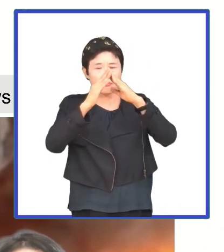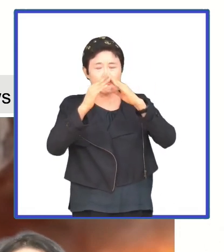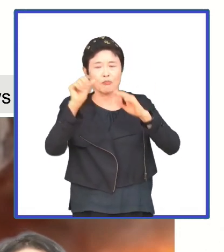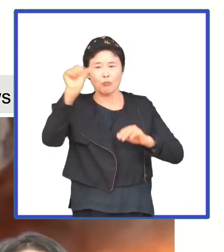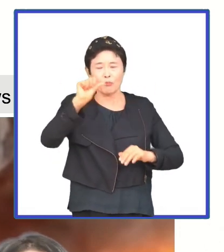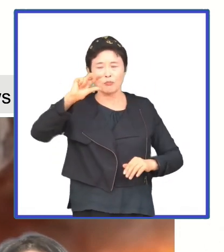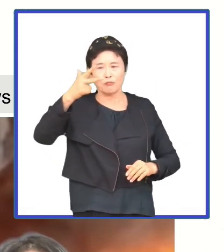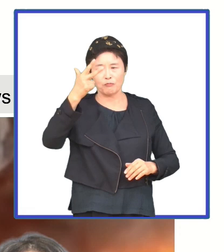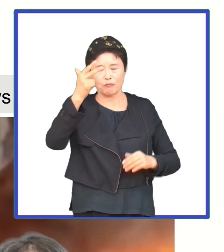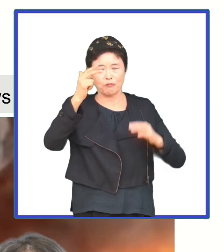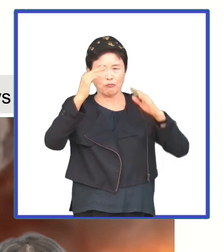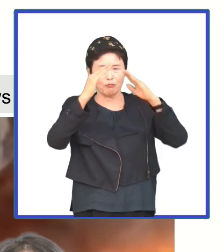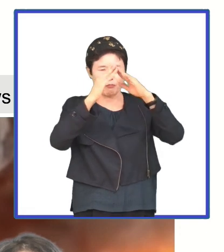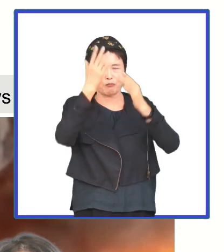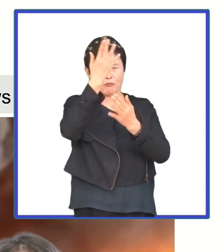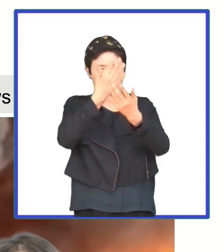탔고